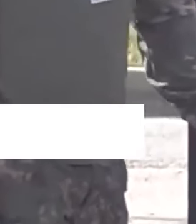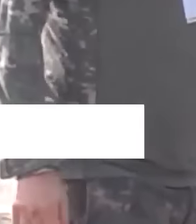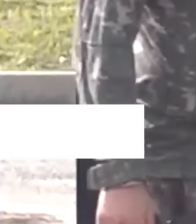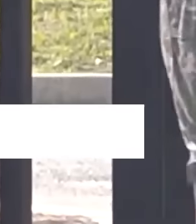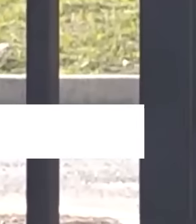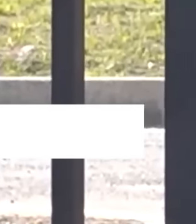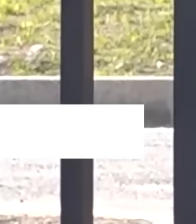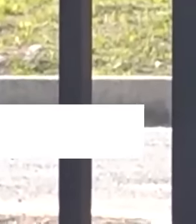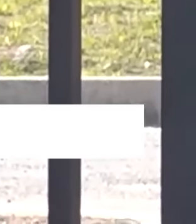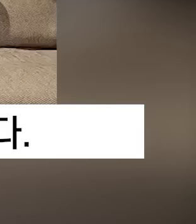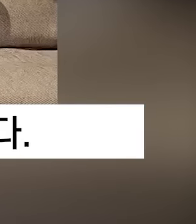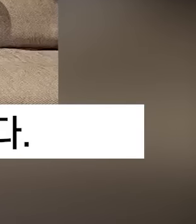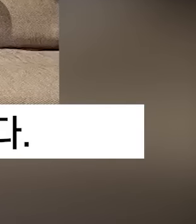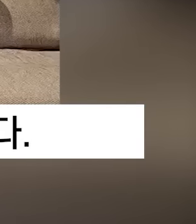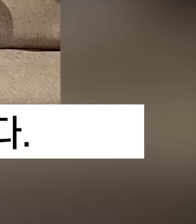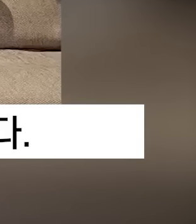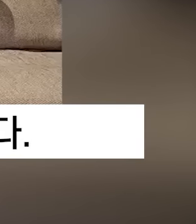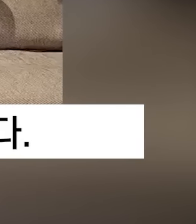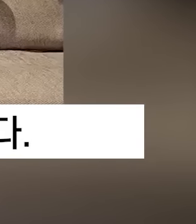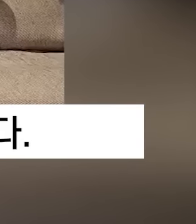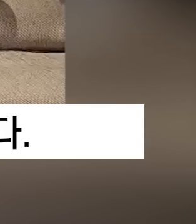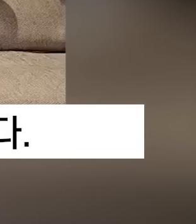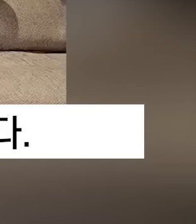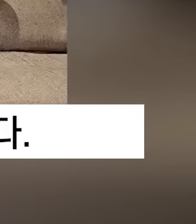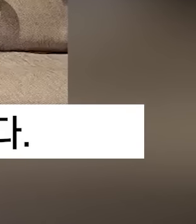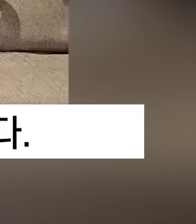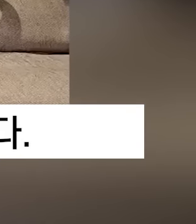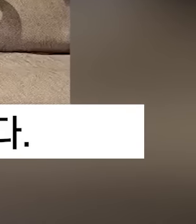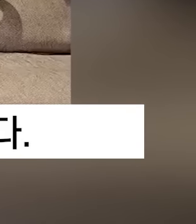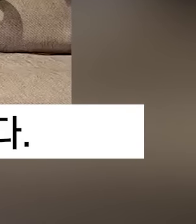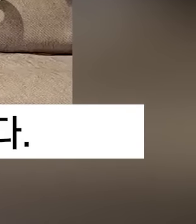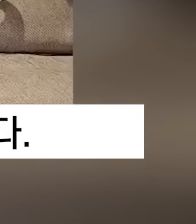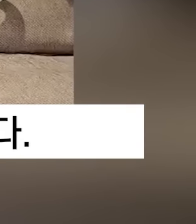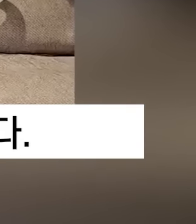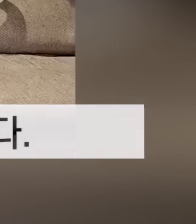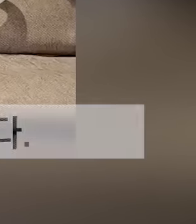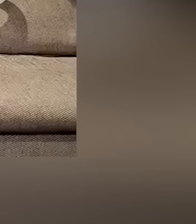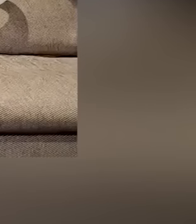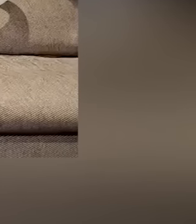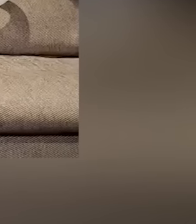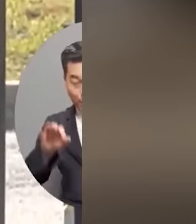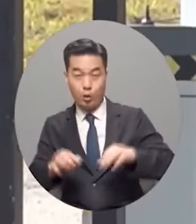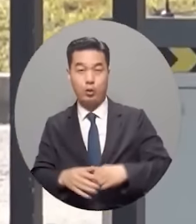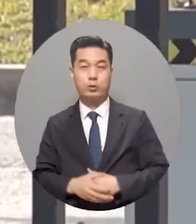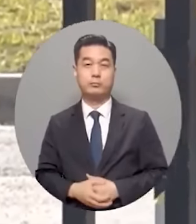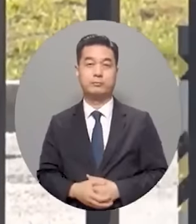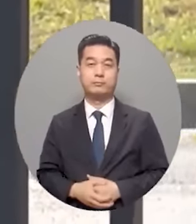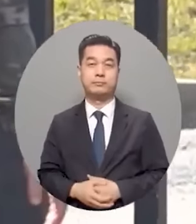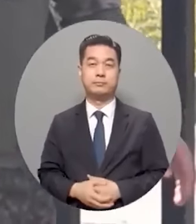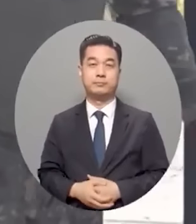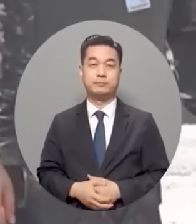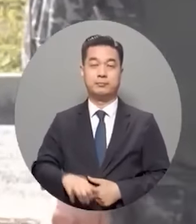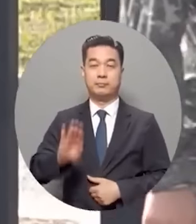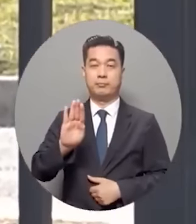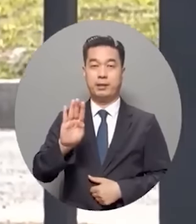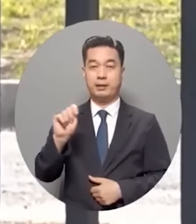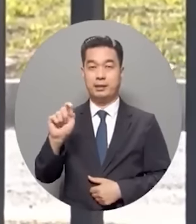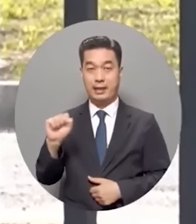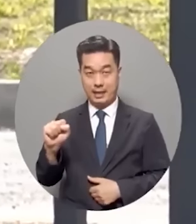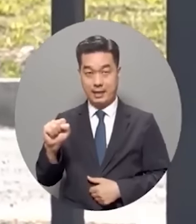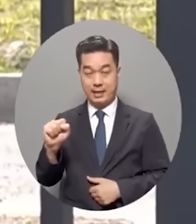고마운 마음을 표현하고 싶다며 소속사를 설득해 프리허그 이벤트를 기획한 바 있습니다. BTS의 맏형